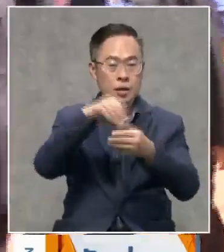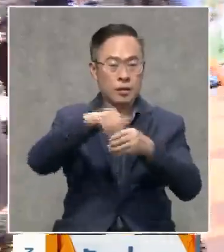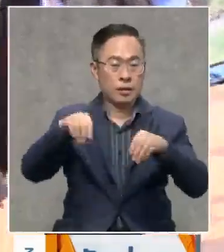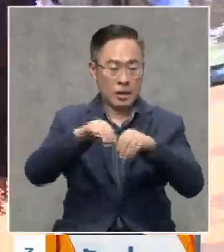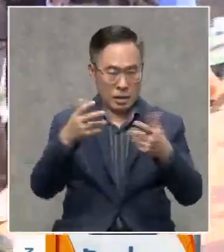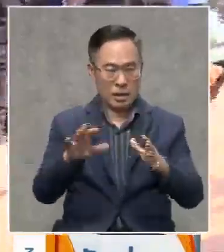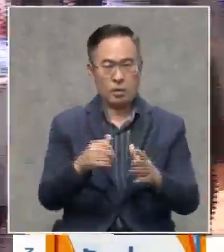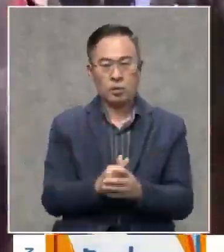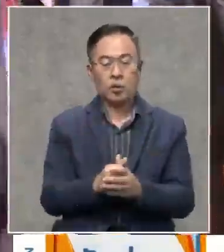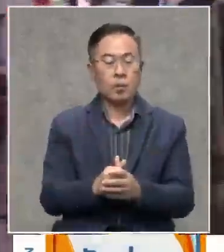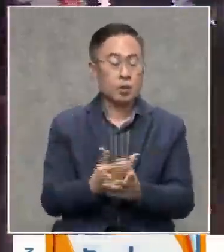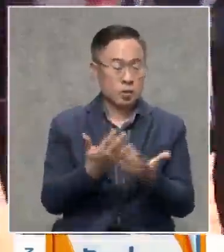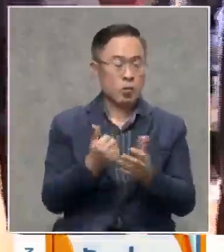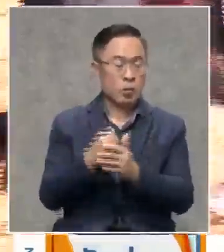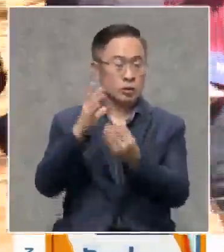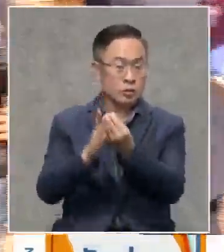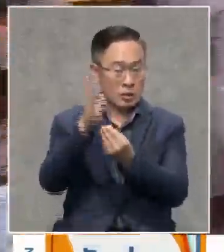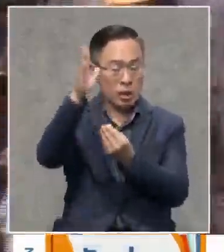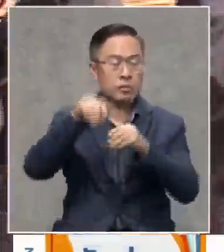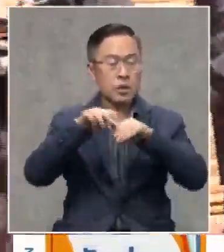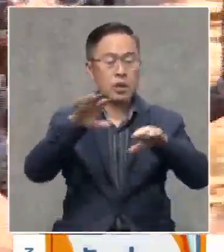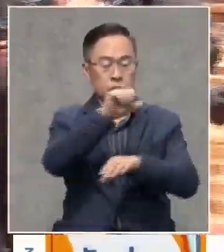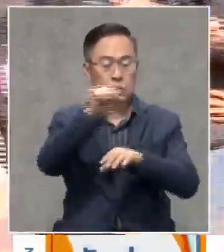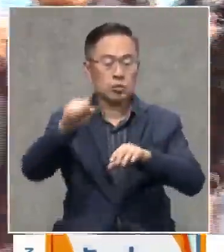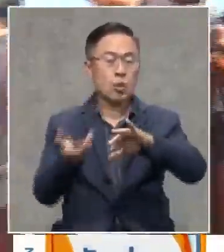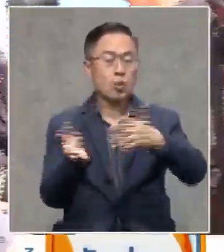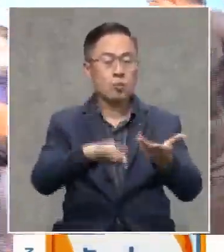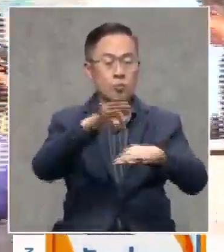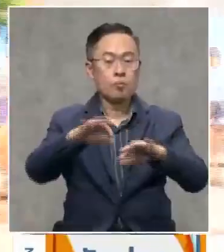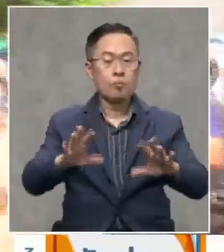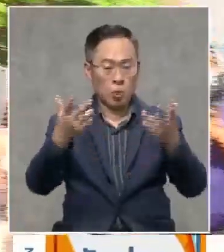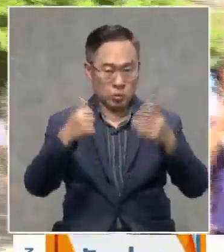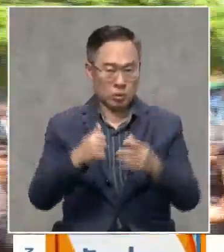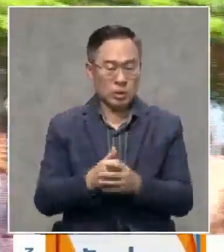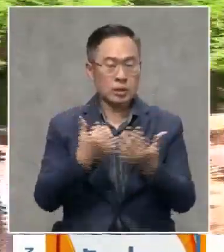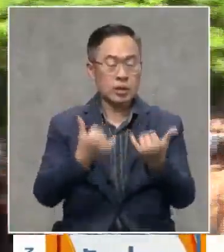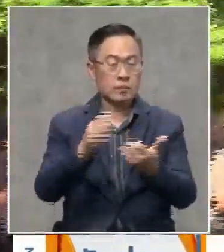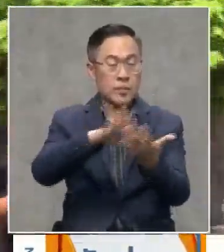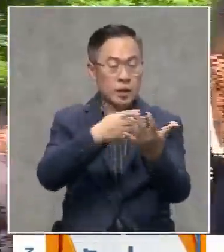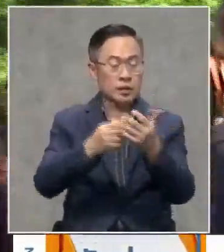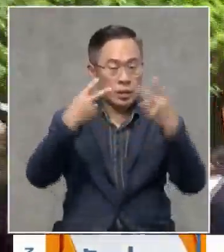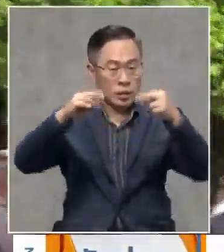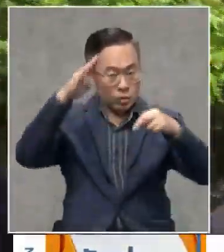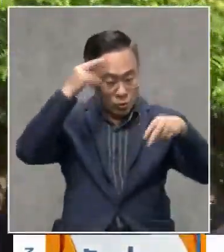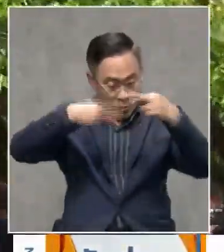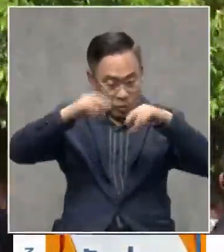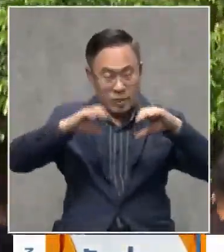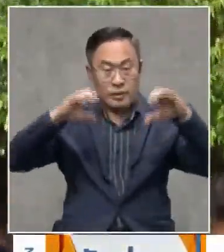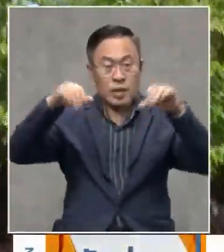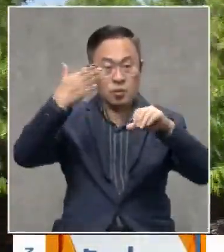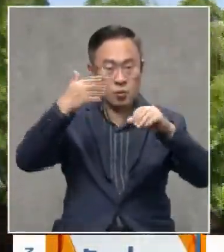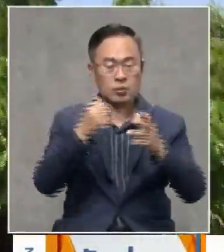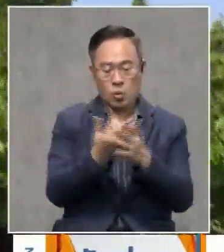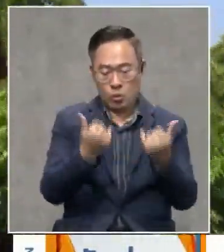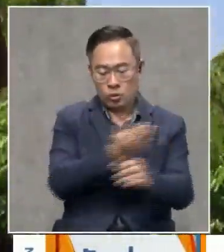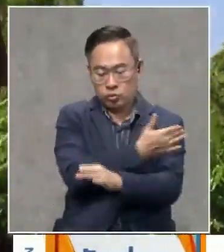ก่อนที่มีการประกาศยุบสภาตามกำหนดเบื้องต้นนายกรัฐมนตรีจะลงพื้นที่ตรวจราชการต่อเนื่องนะคะจนถึง17มีน